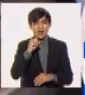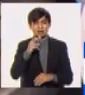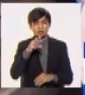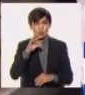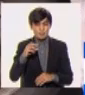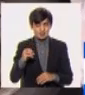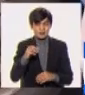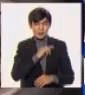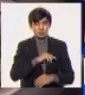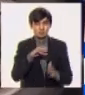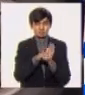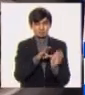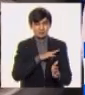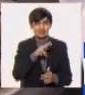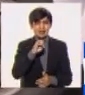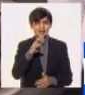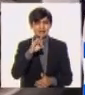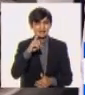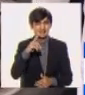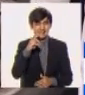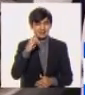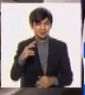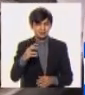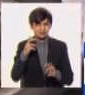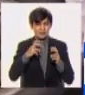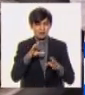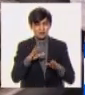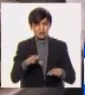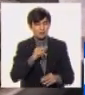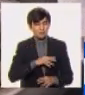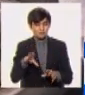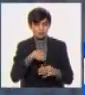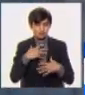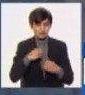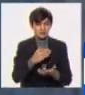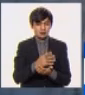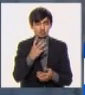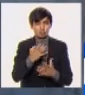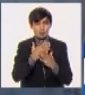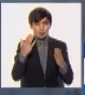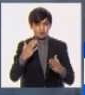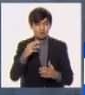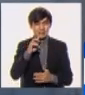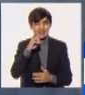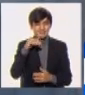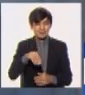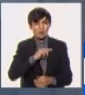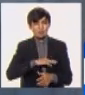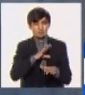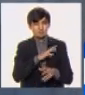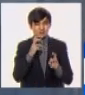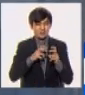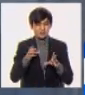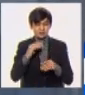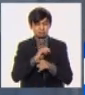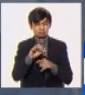індеттен дін аман. Ақтөбеге бүгін тағы вахталық әдіспен жұмыс істейтін 400-ден аса мұнайшы жеткізілді. Мамандар Ақтөбеге